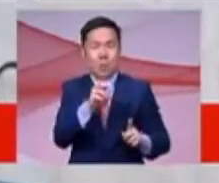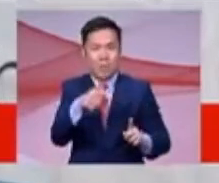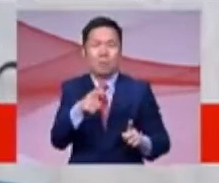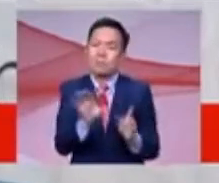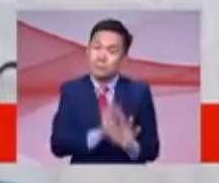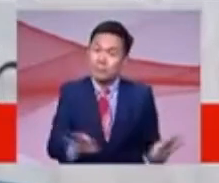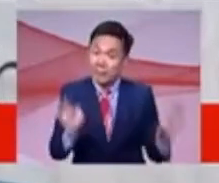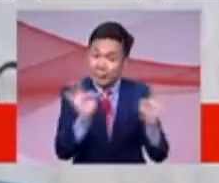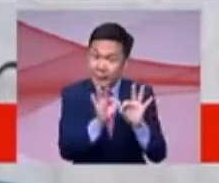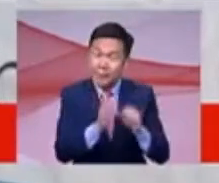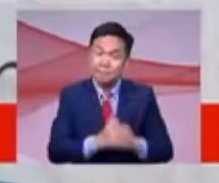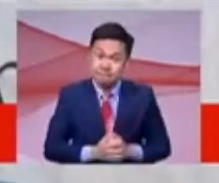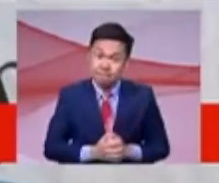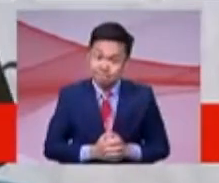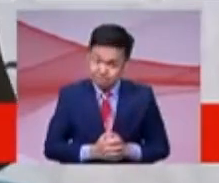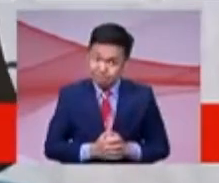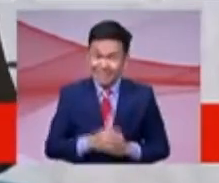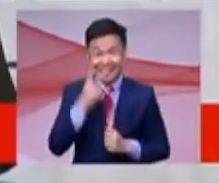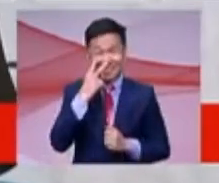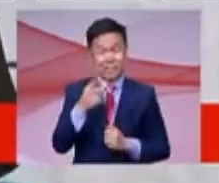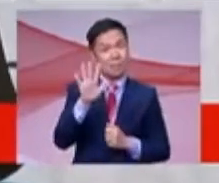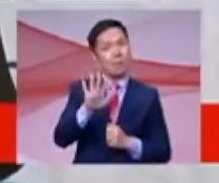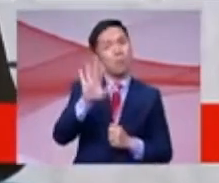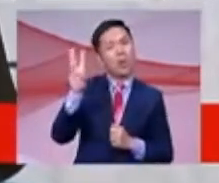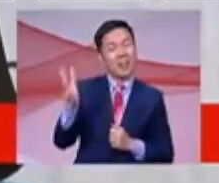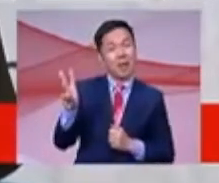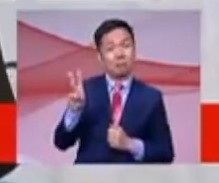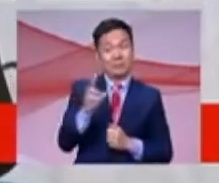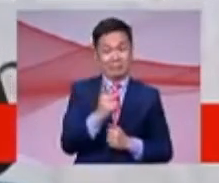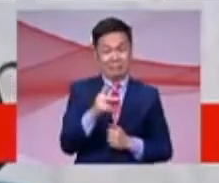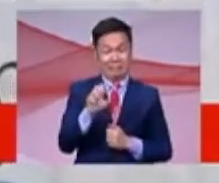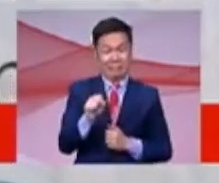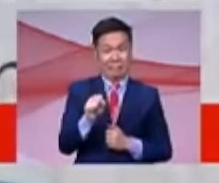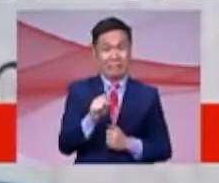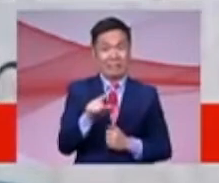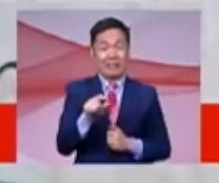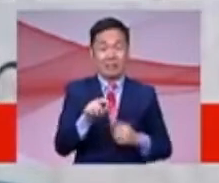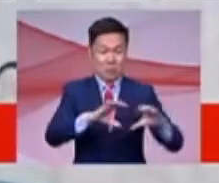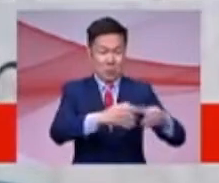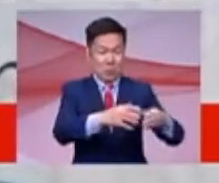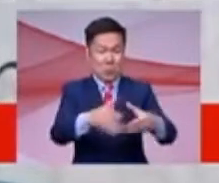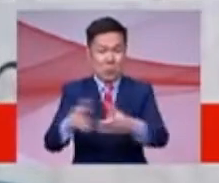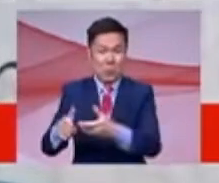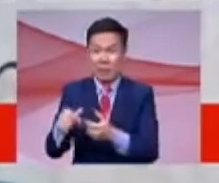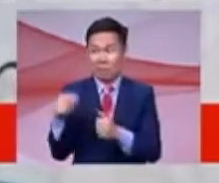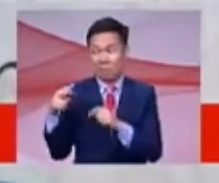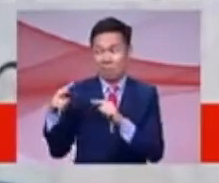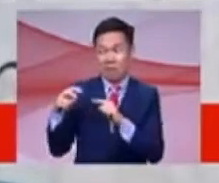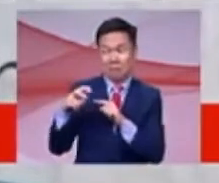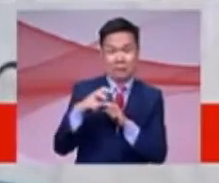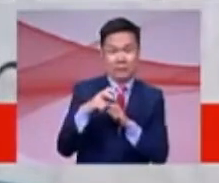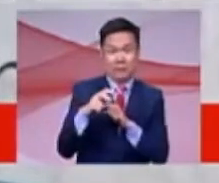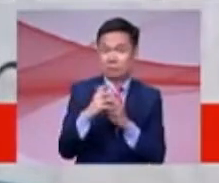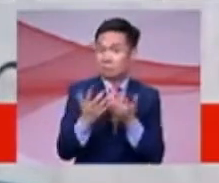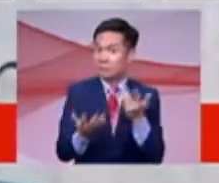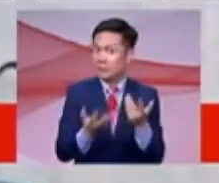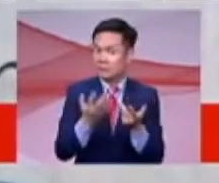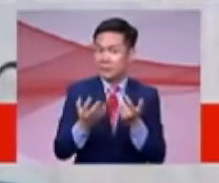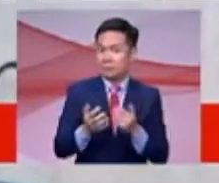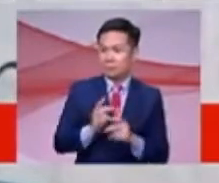dikesan, berjaya mengesan 56 kes variant of concern. Jadi virus, kalau virus